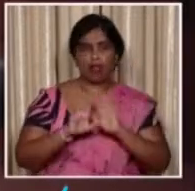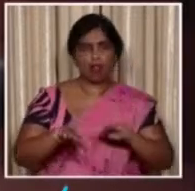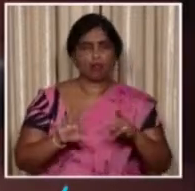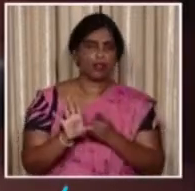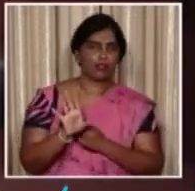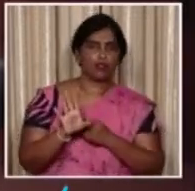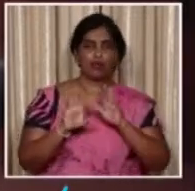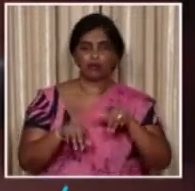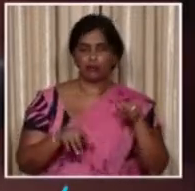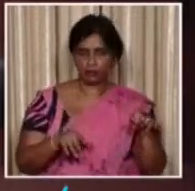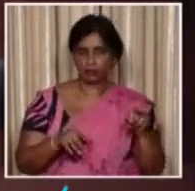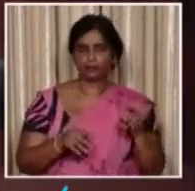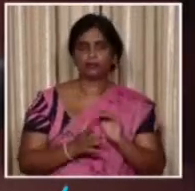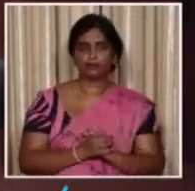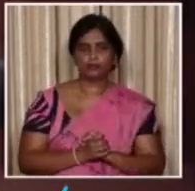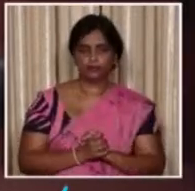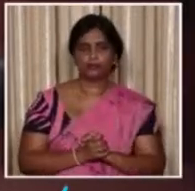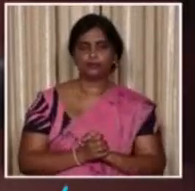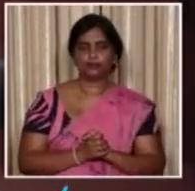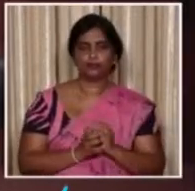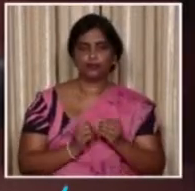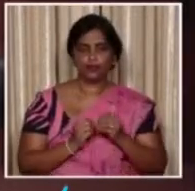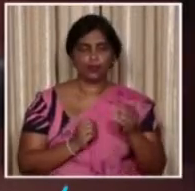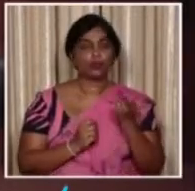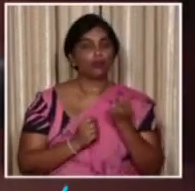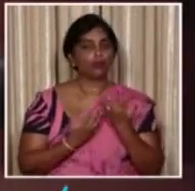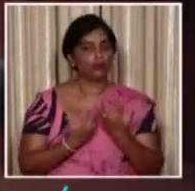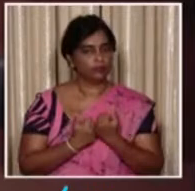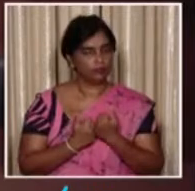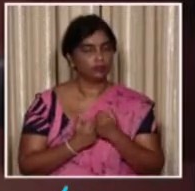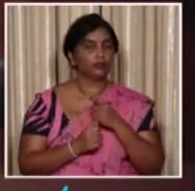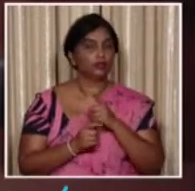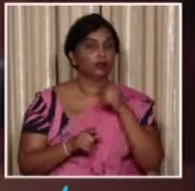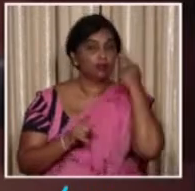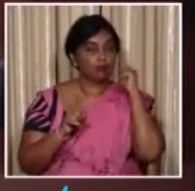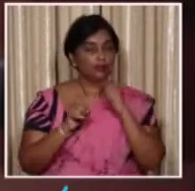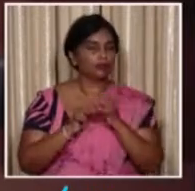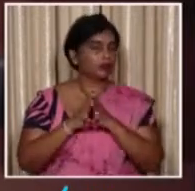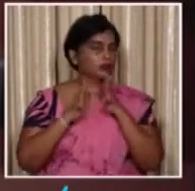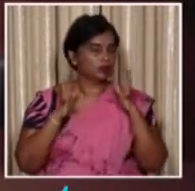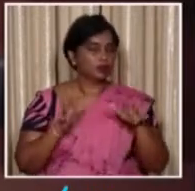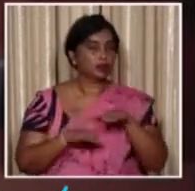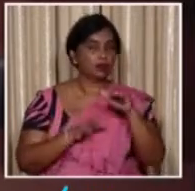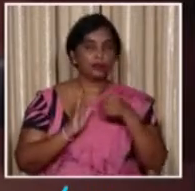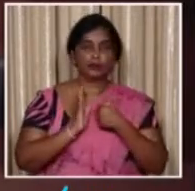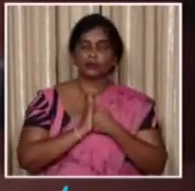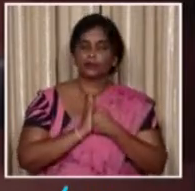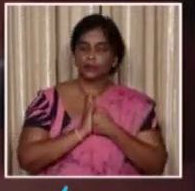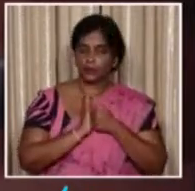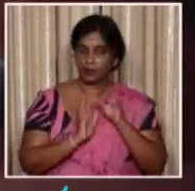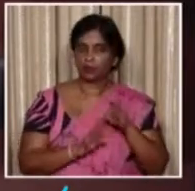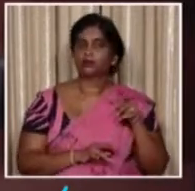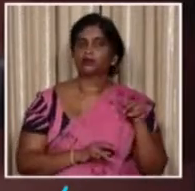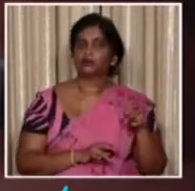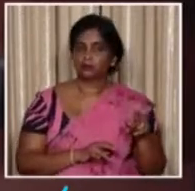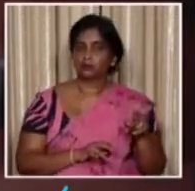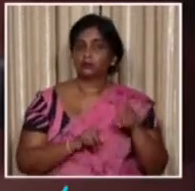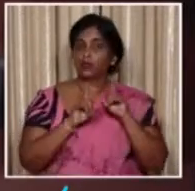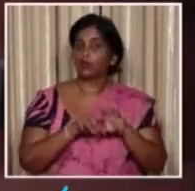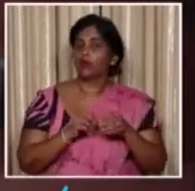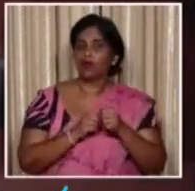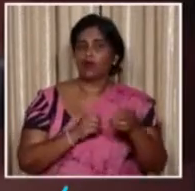දරුවන් කර්මන්තවට ජනප්‍රියතාවයක් ලැබෙනවා, මුදල් ලැබෙනවා, ඕන් පිළිබඳ විශාල සමාජ ගෞරවයක් නිර්මාණය වෙනවා. එතකොට